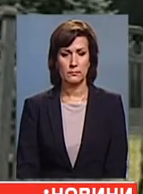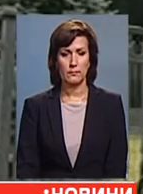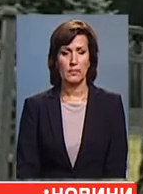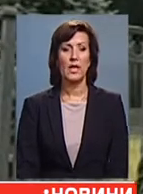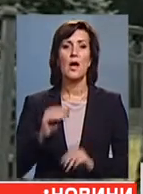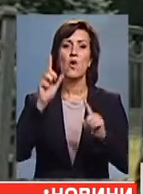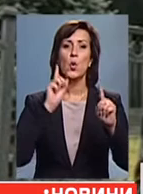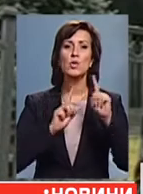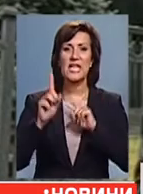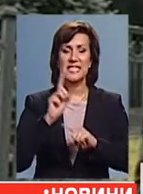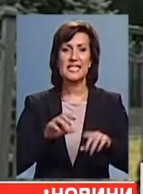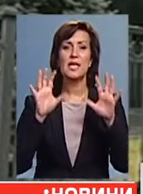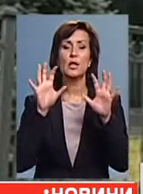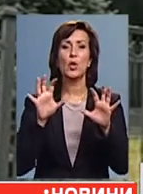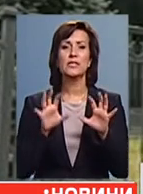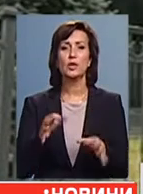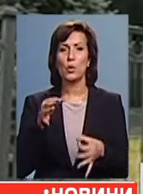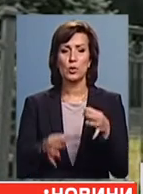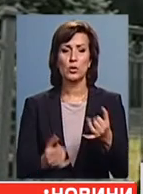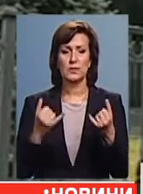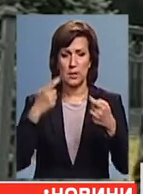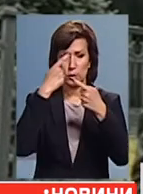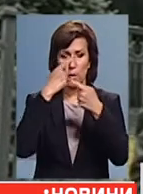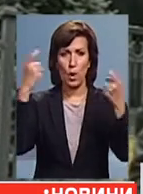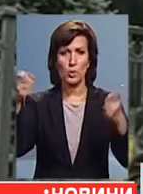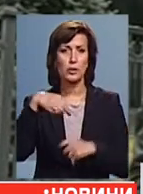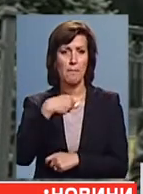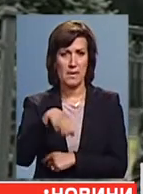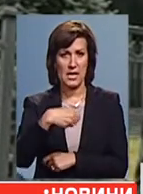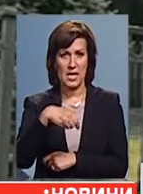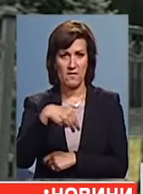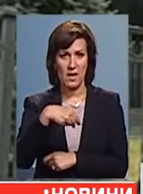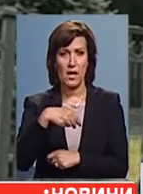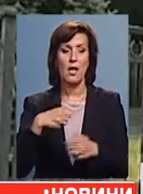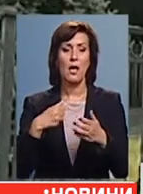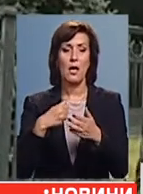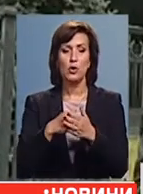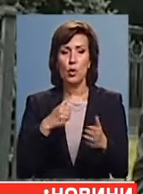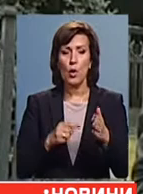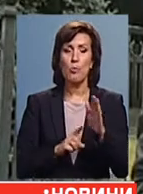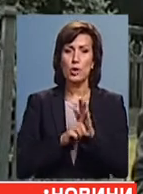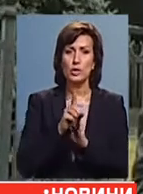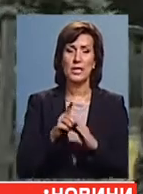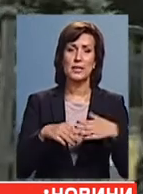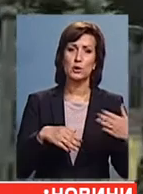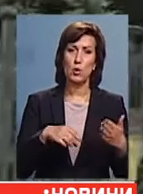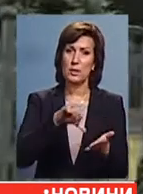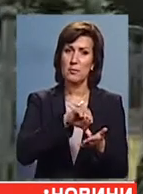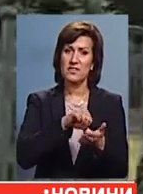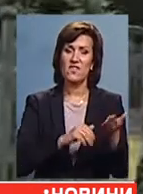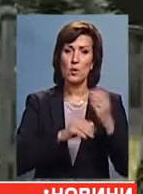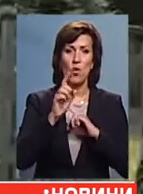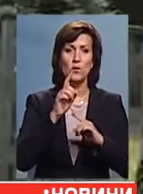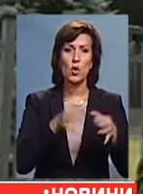Валерія, у засіданні Конституційного суду зараз оголошена перерва. До її початку сторони, а саме представник Верховного